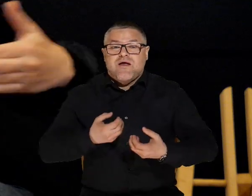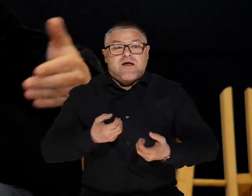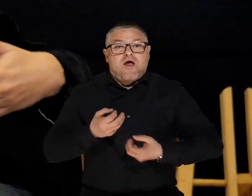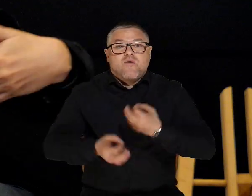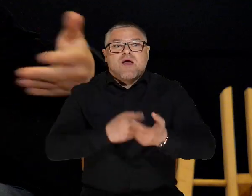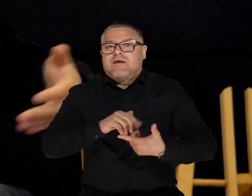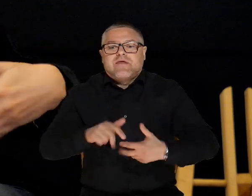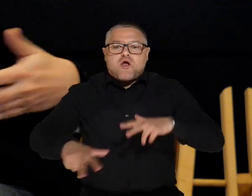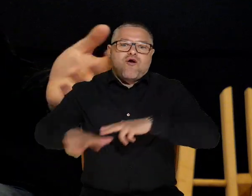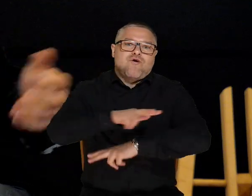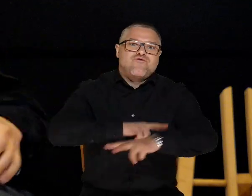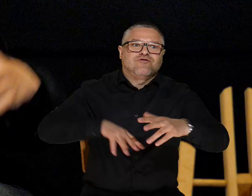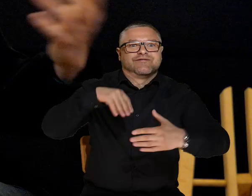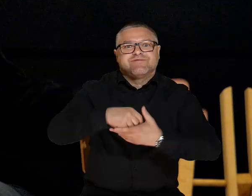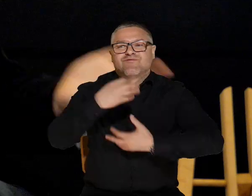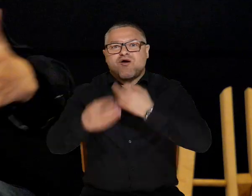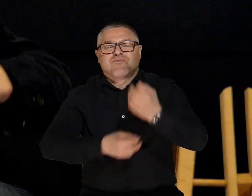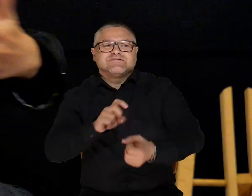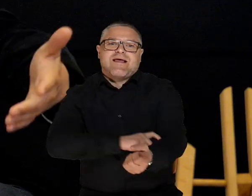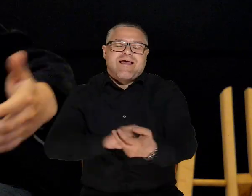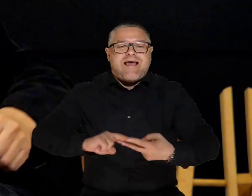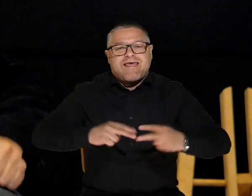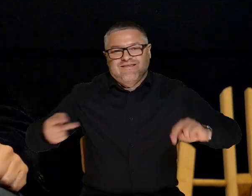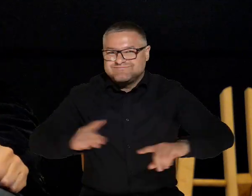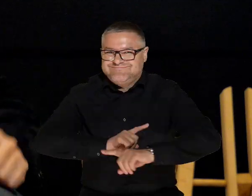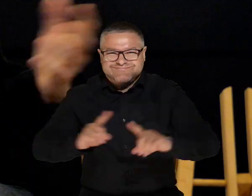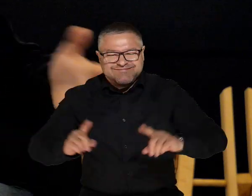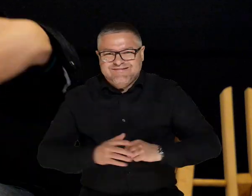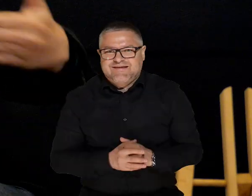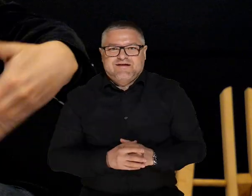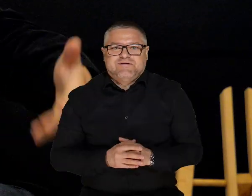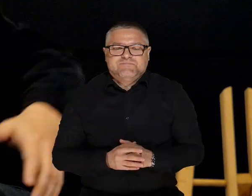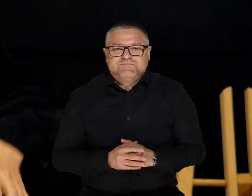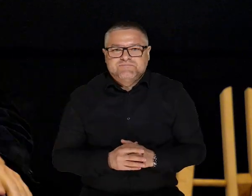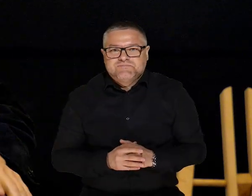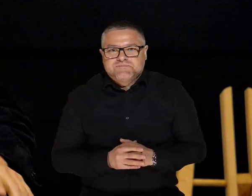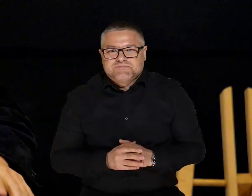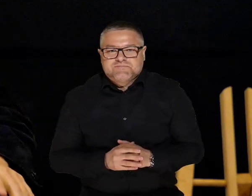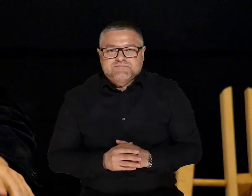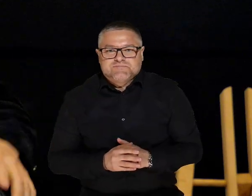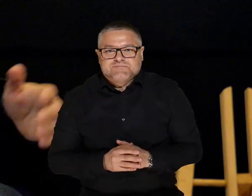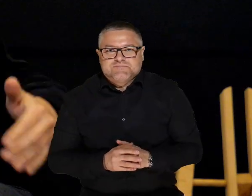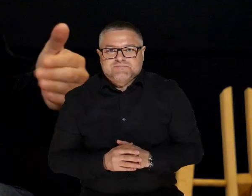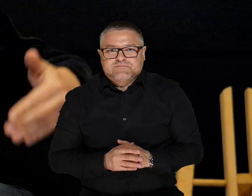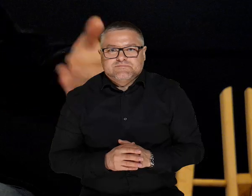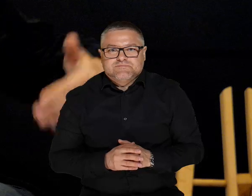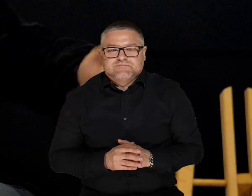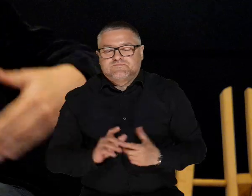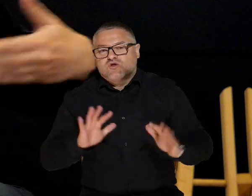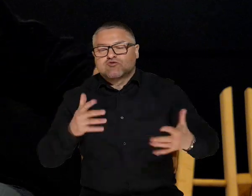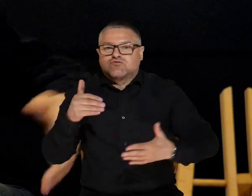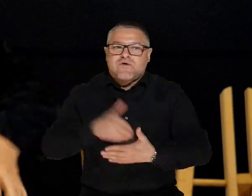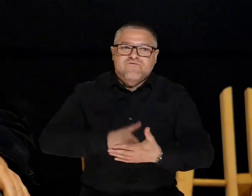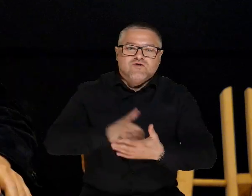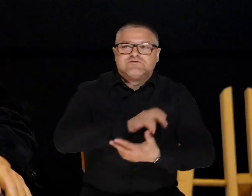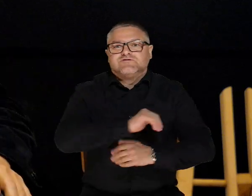jakichś procesów rodzinnych, czy takich, czy genetycznych, czy epigenetycznych, czy jakichś takich, nie wiem, sposobów wychowania, czy